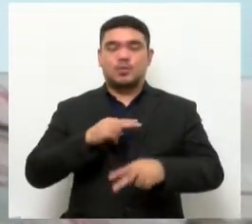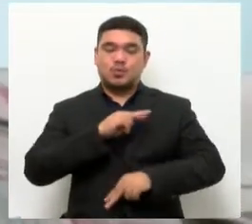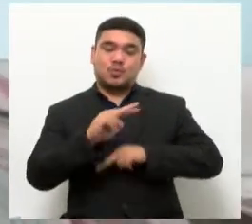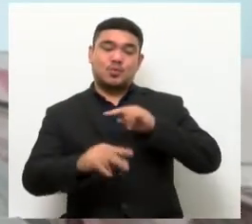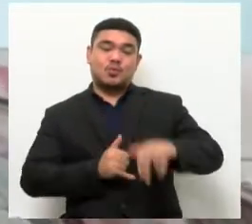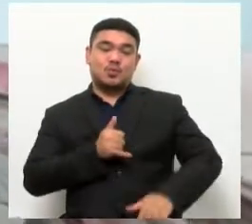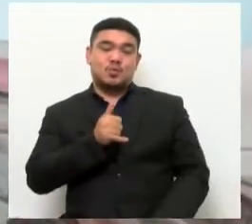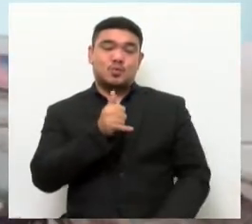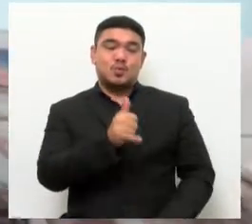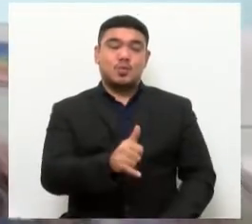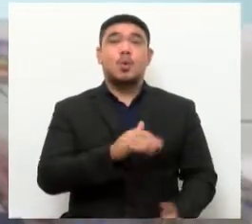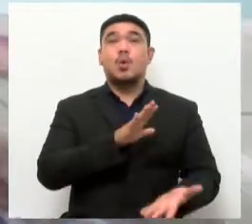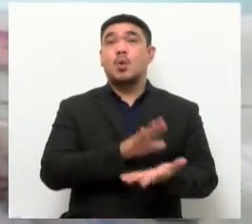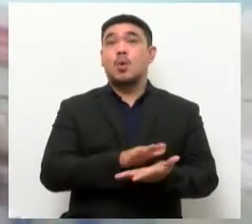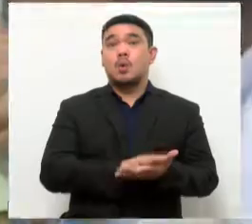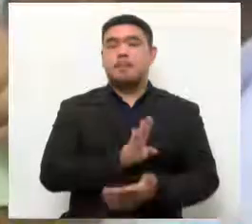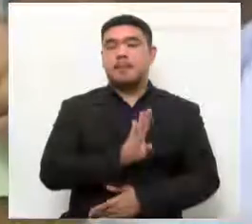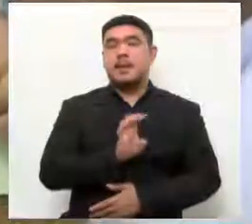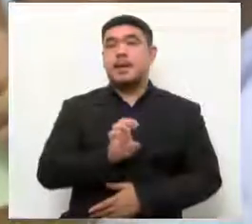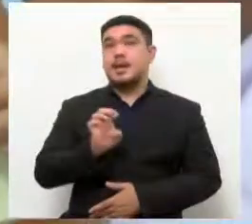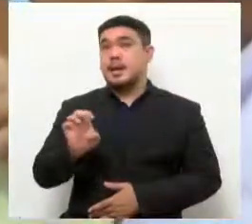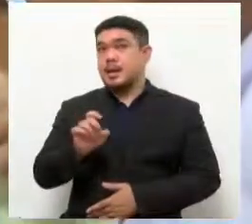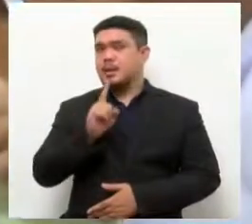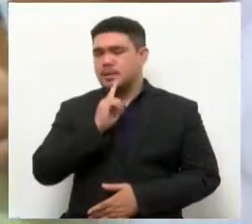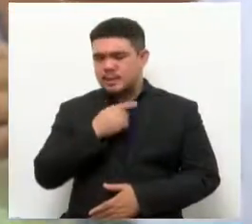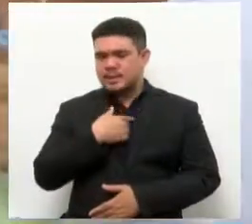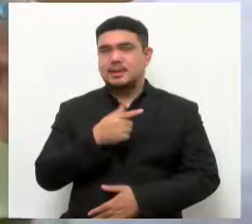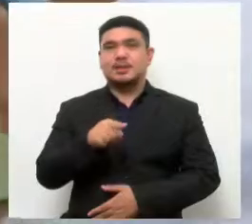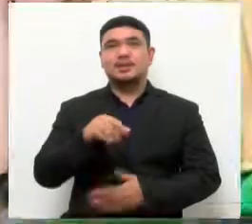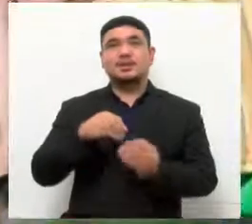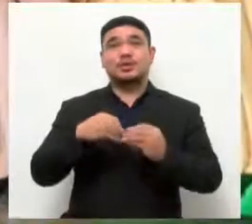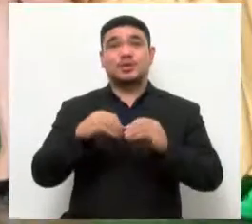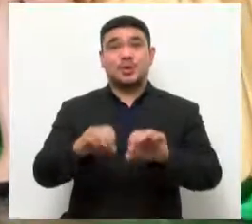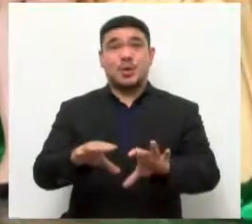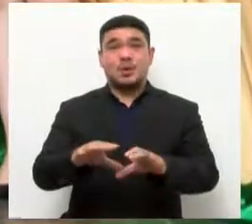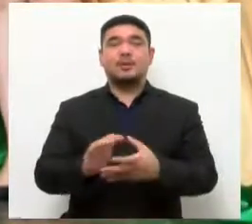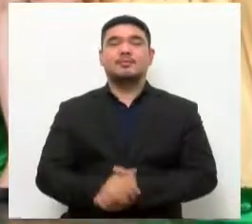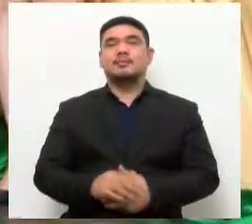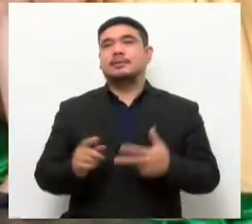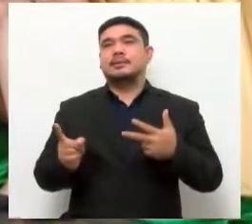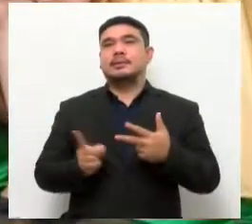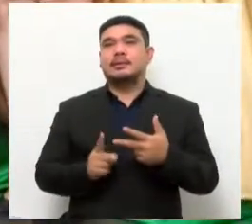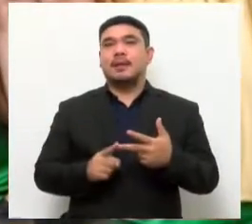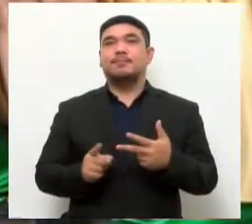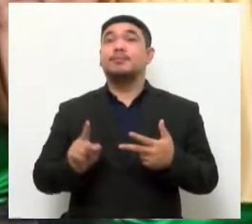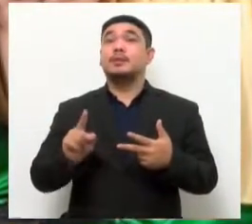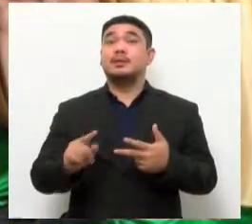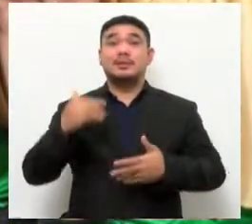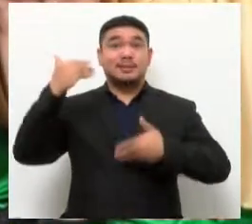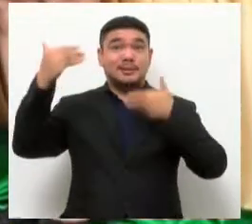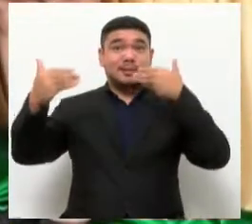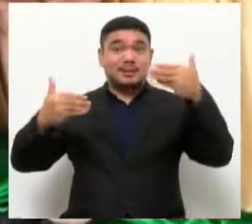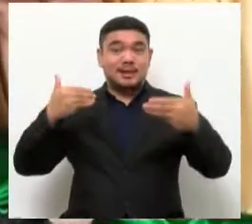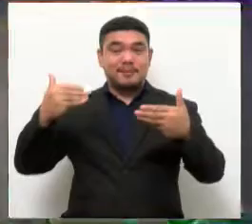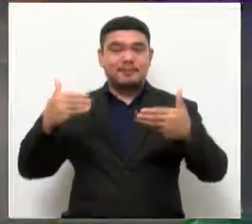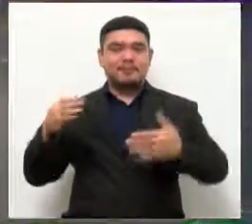ยี่ยมชั้นเรียนหลักสูตร EBE English Bilingual Education 3. กิจกรรมการจัดนิทรรศการภาพ